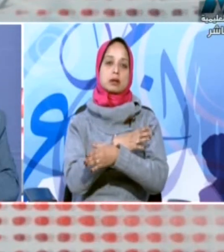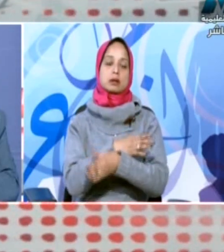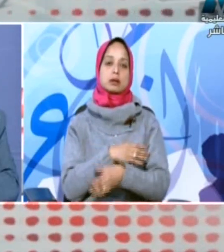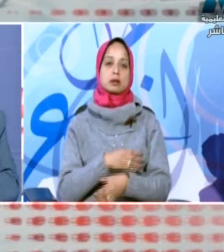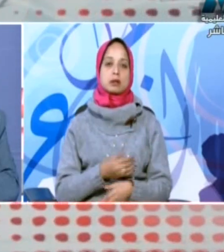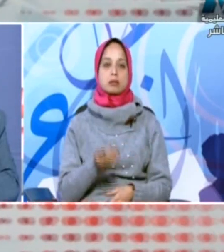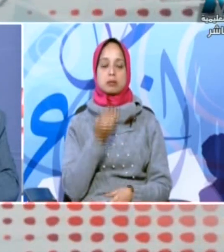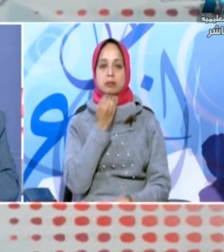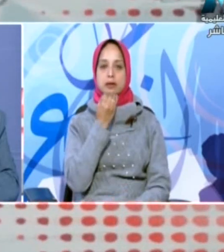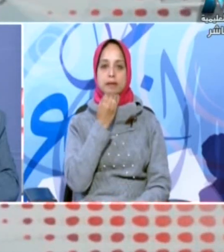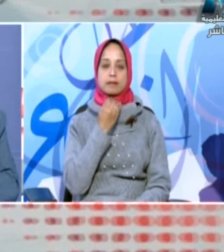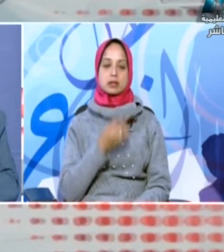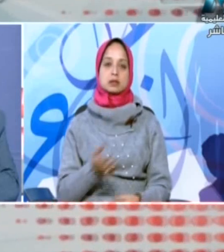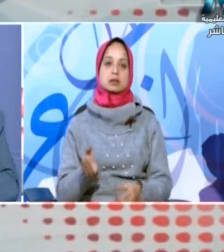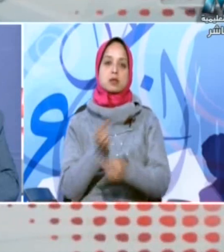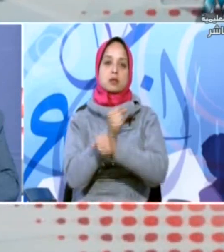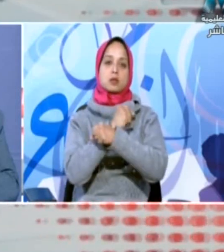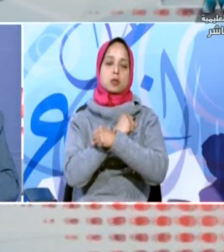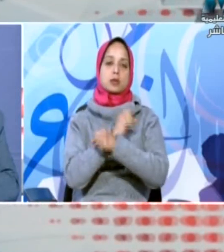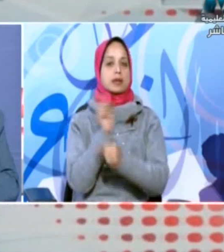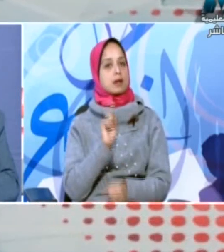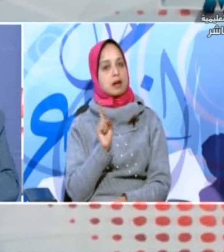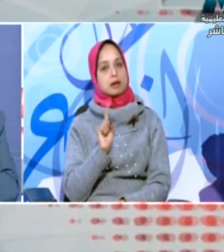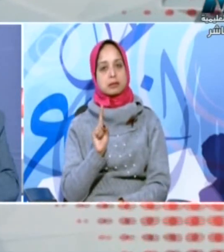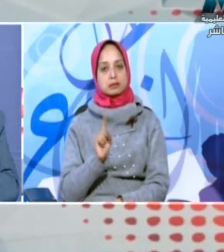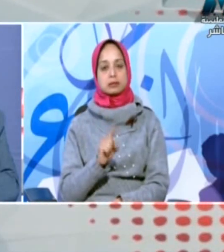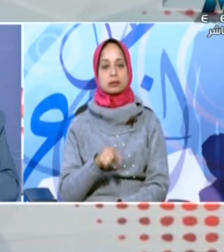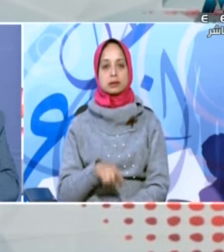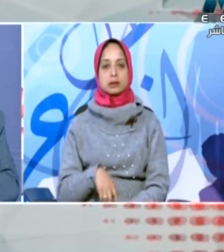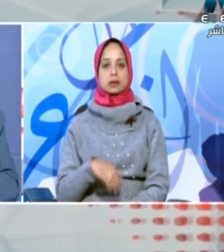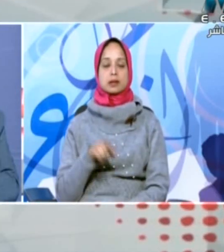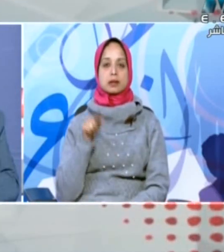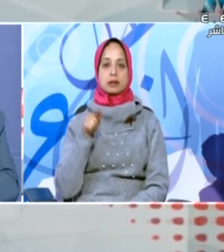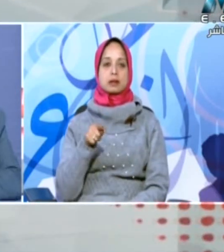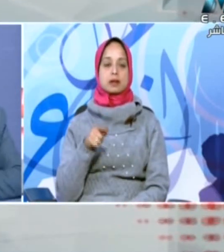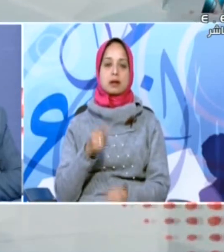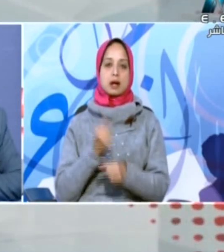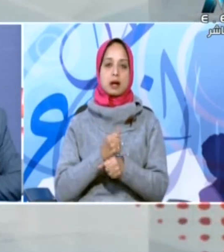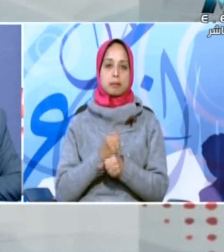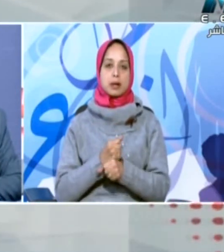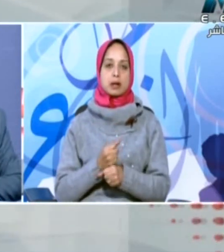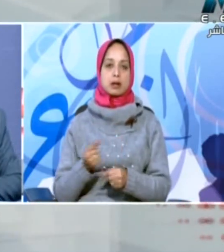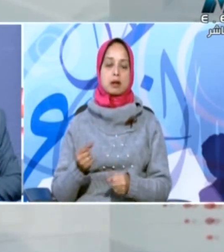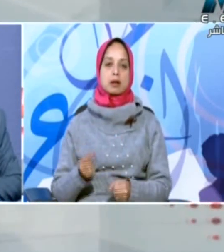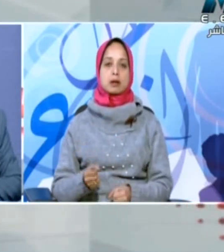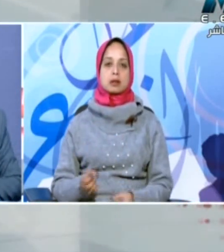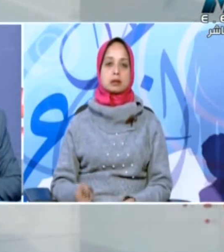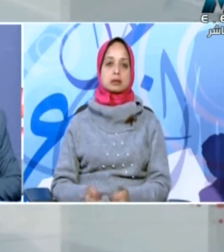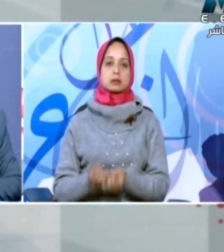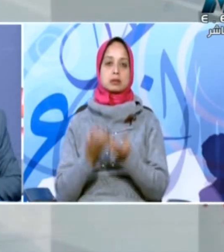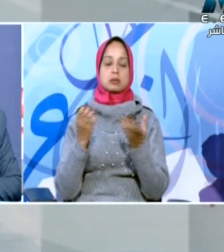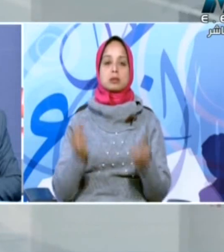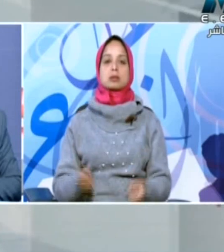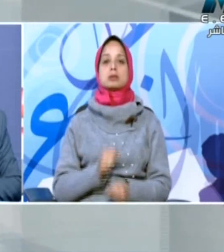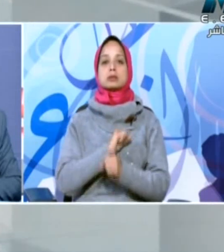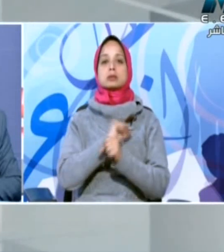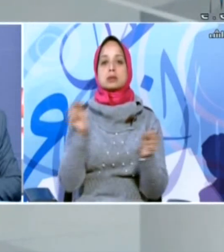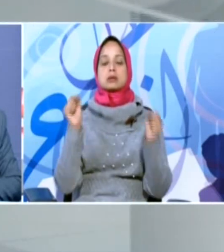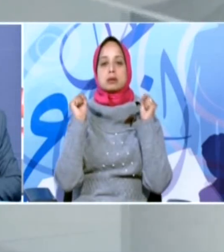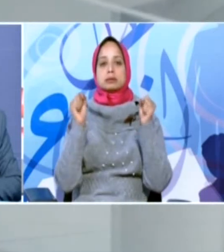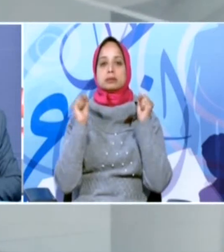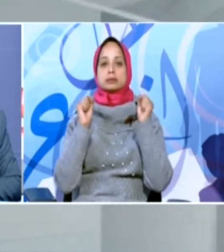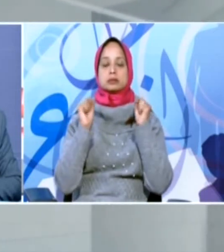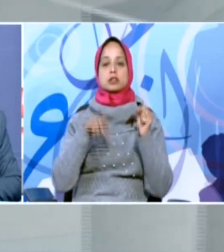وبغير قيود، مما ادى الى اندلاع ثورة الشعب في